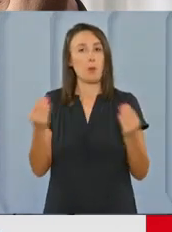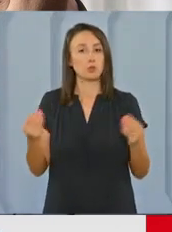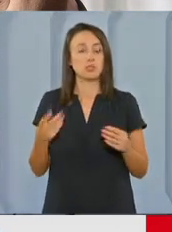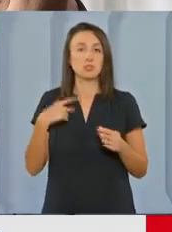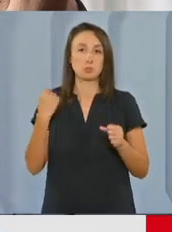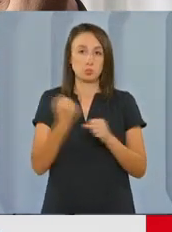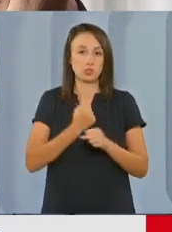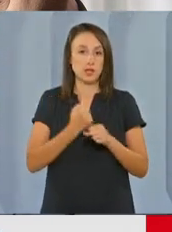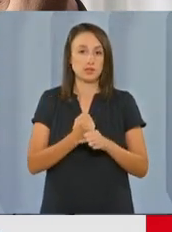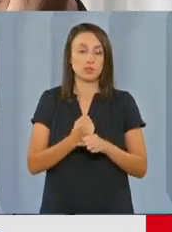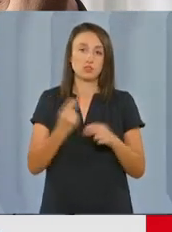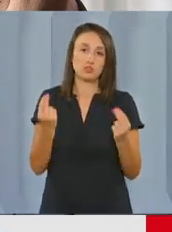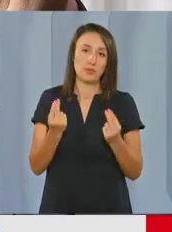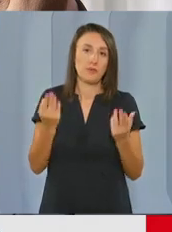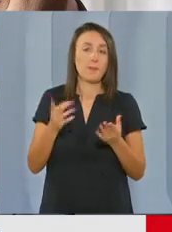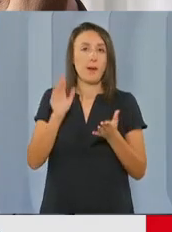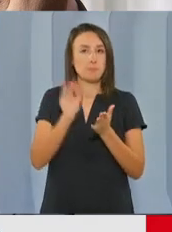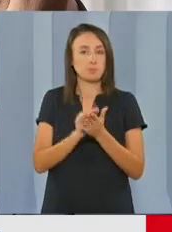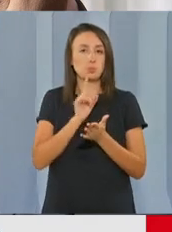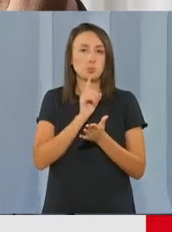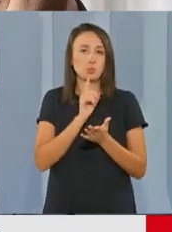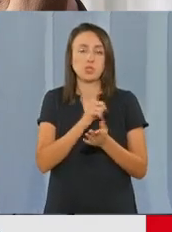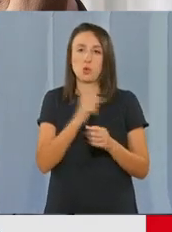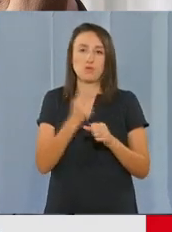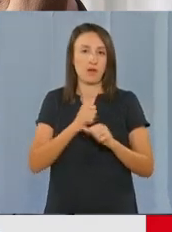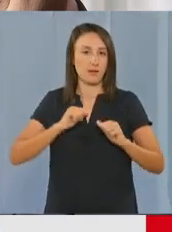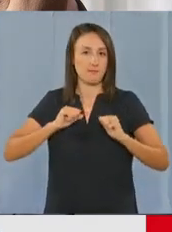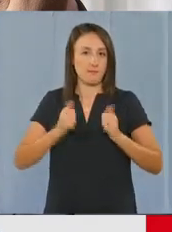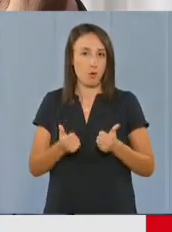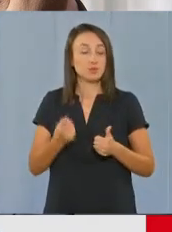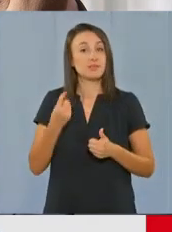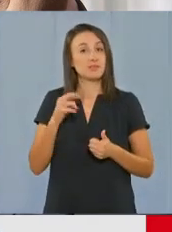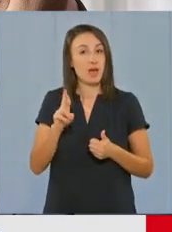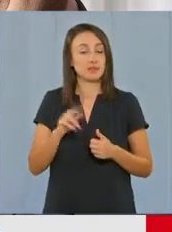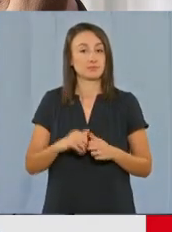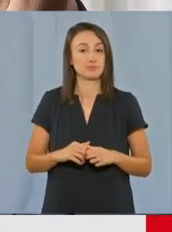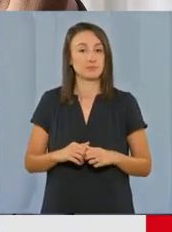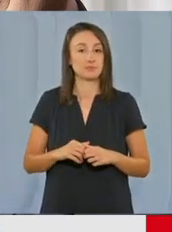să muncească ceva mai puțin, să nu facă eforturi, doar că